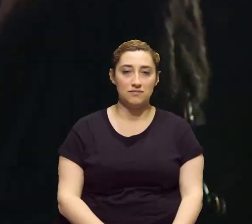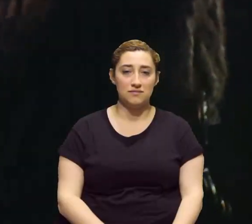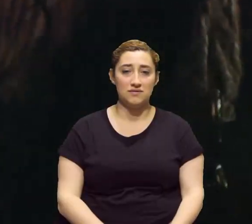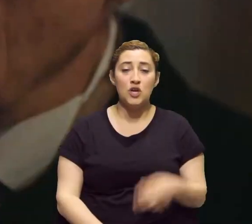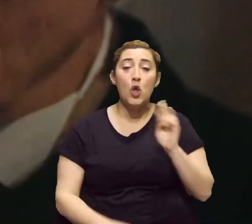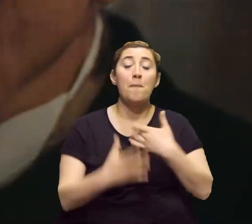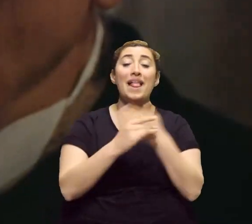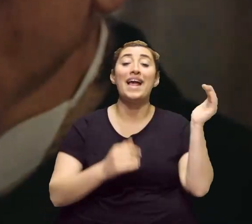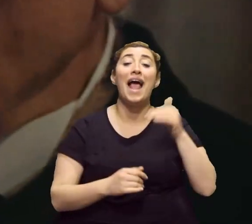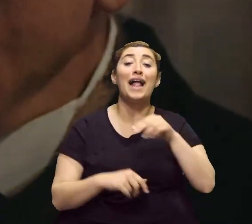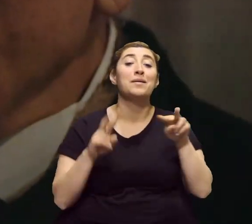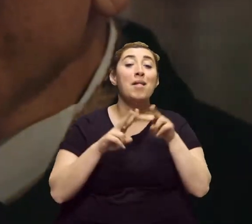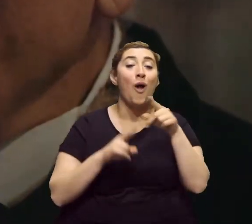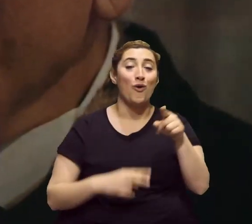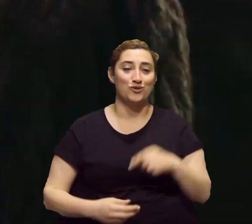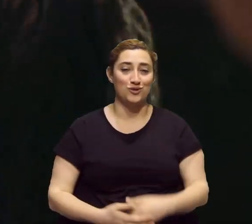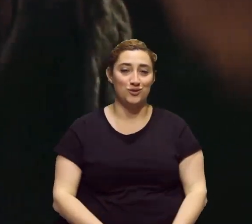Azrail geldi Miloş!